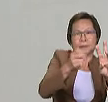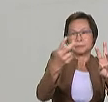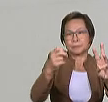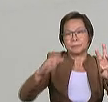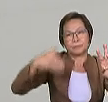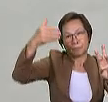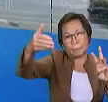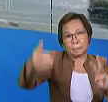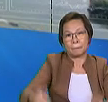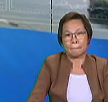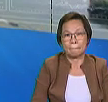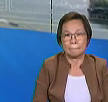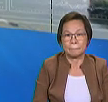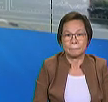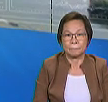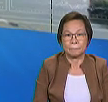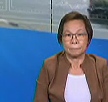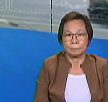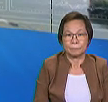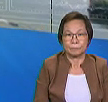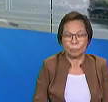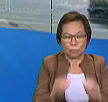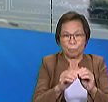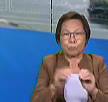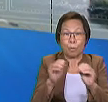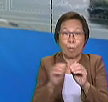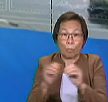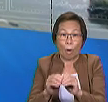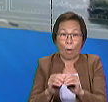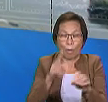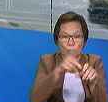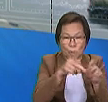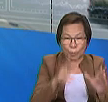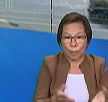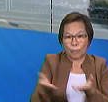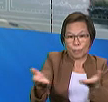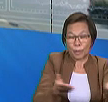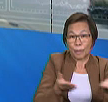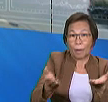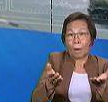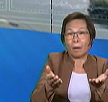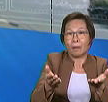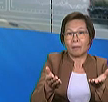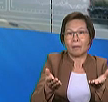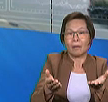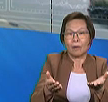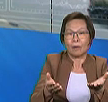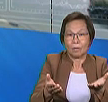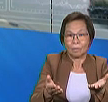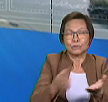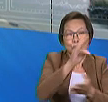depan langkah penuh ikan ke pasti penumpang prima dan pengangkutan awam kepada